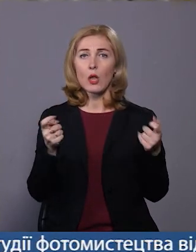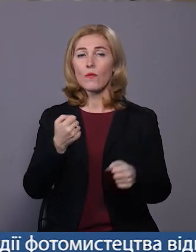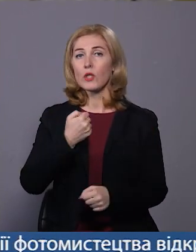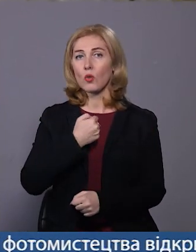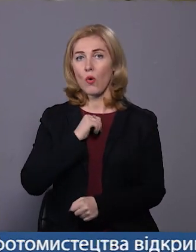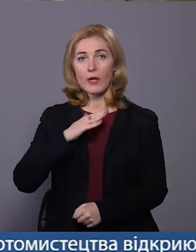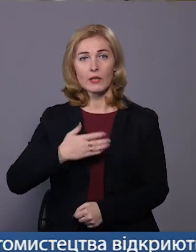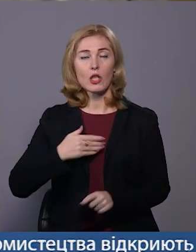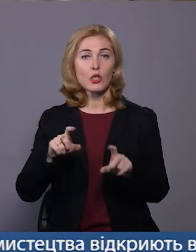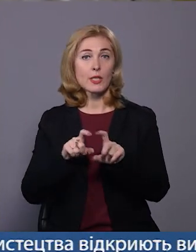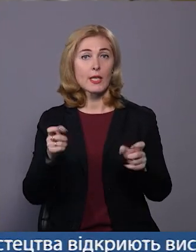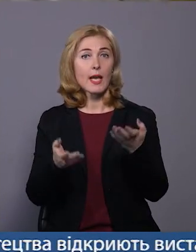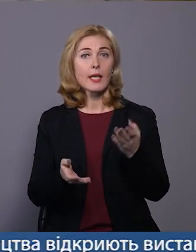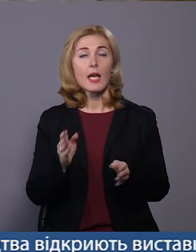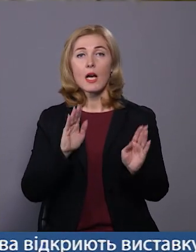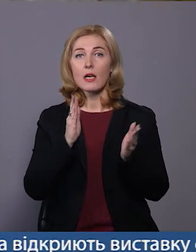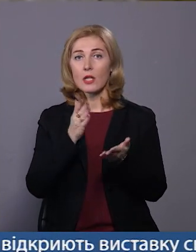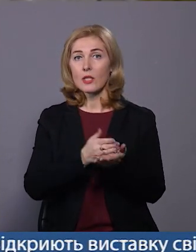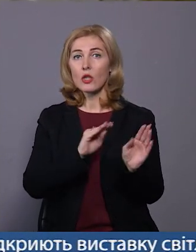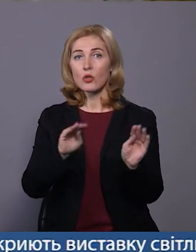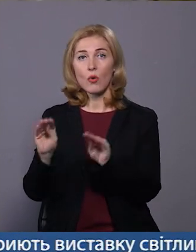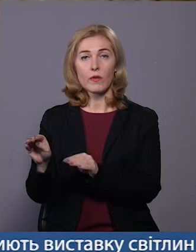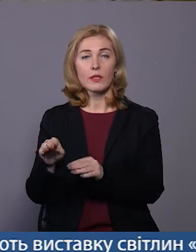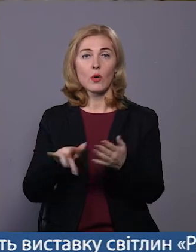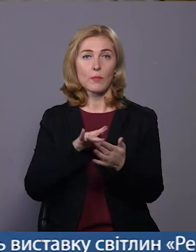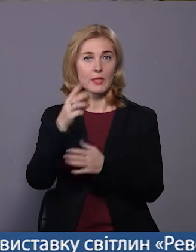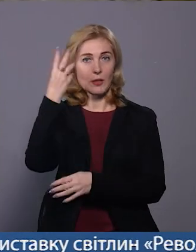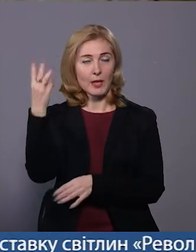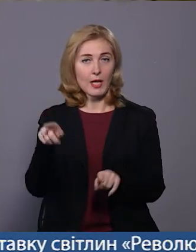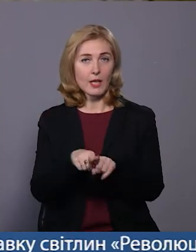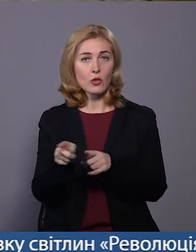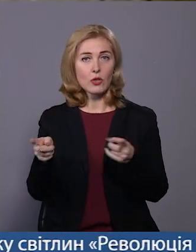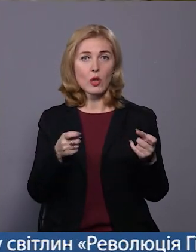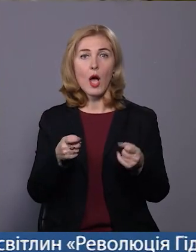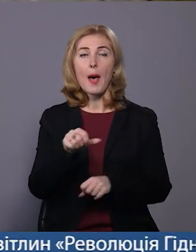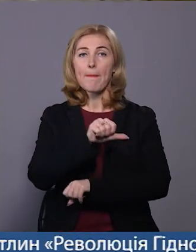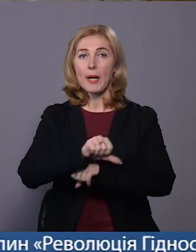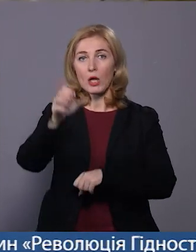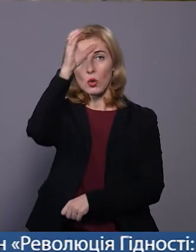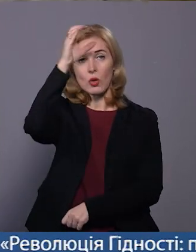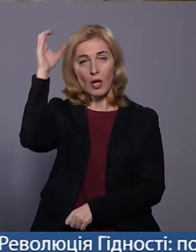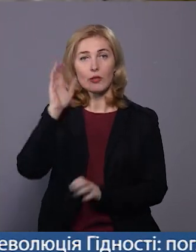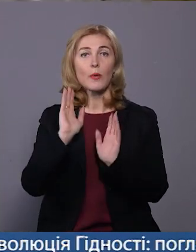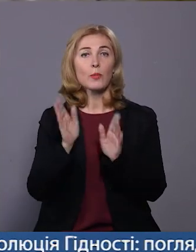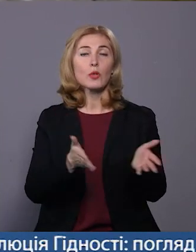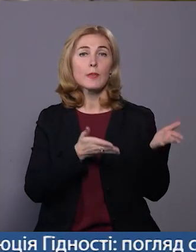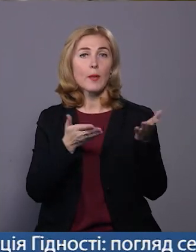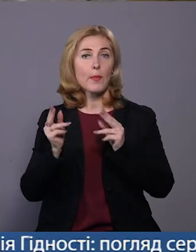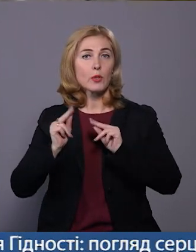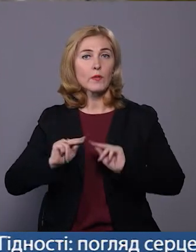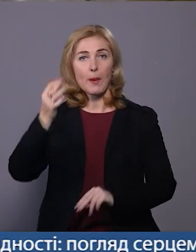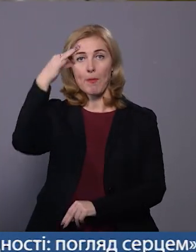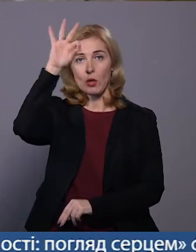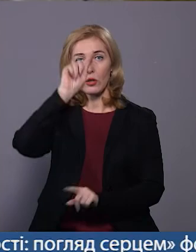військових наших частин, які розташовані в місті Хмельницькому, а також ми залучаємо прикордонну академію. Так будемо запрошувати працівників поліції ще